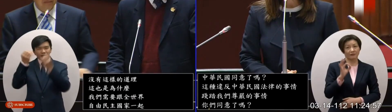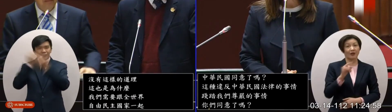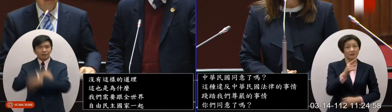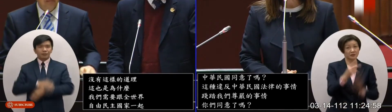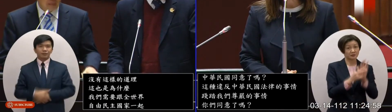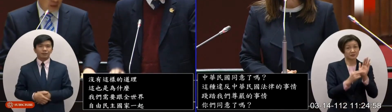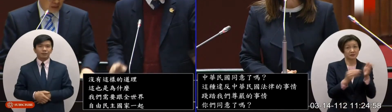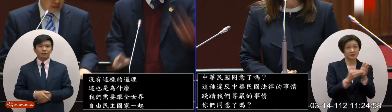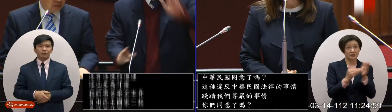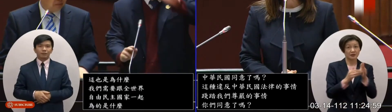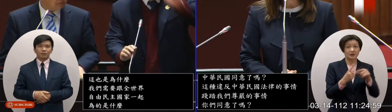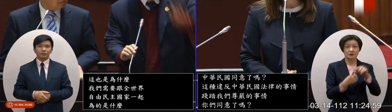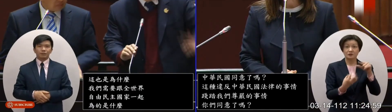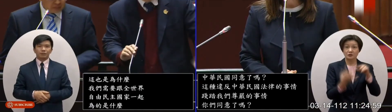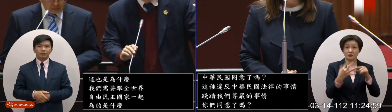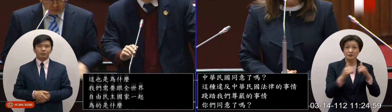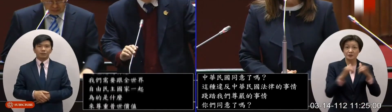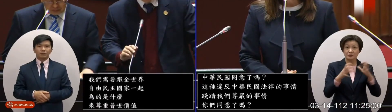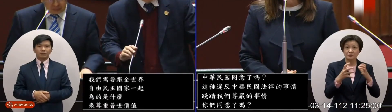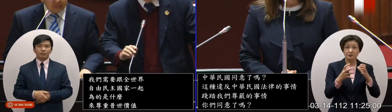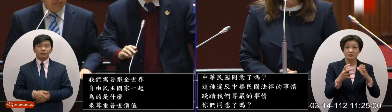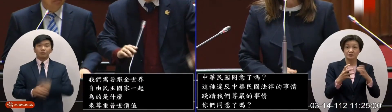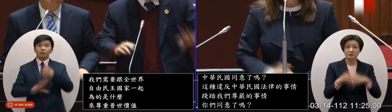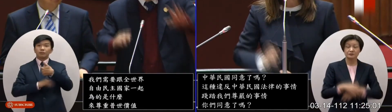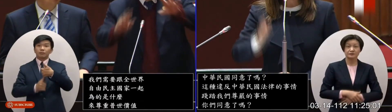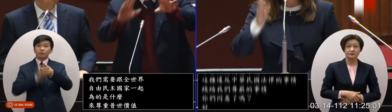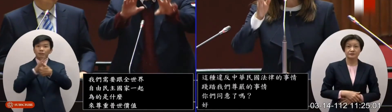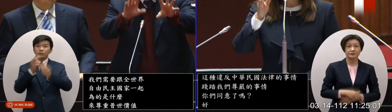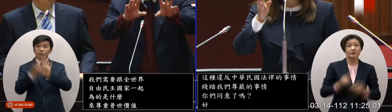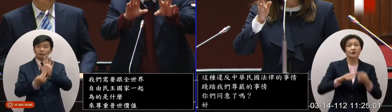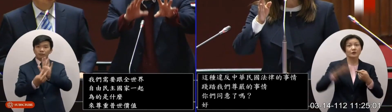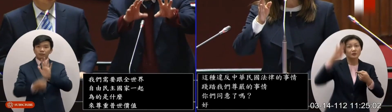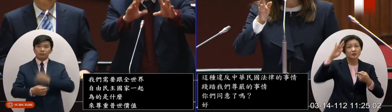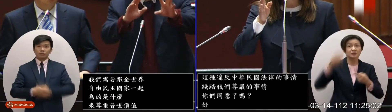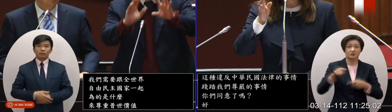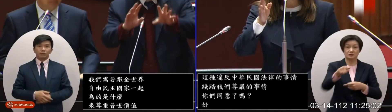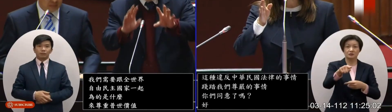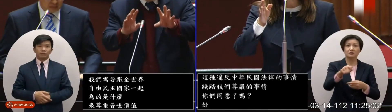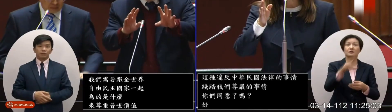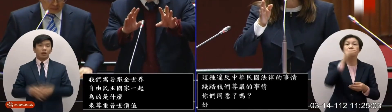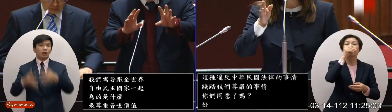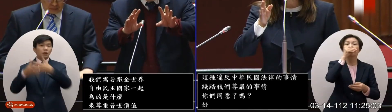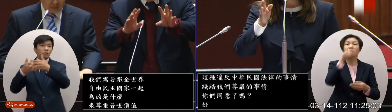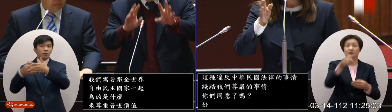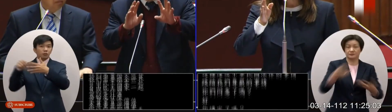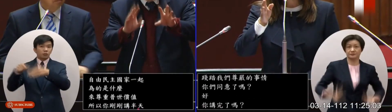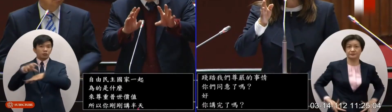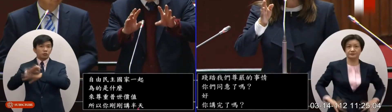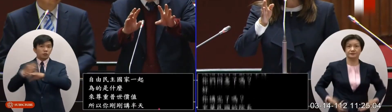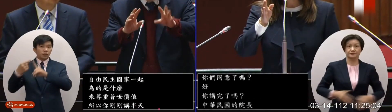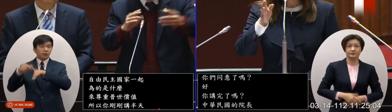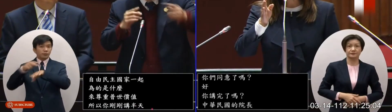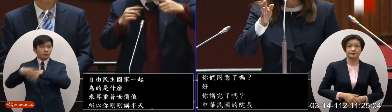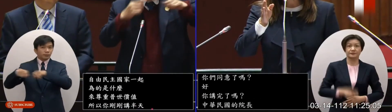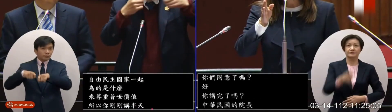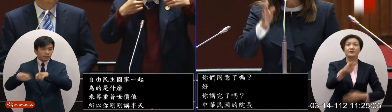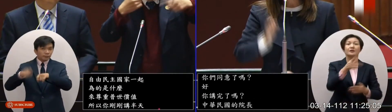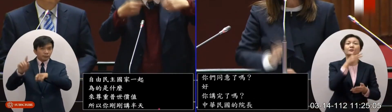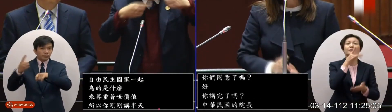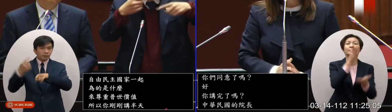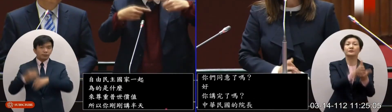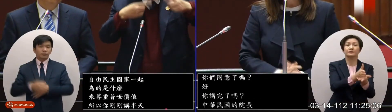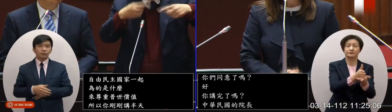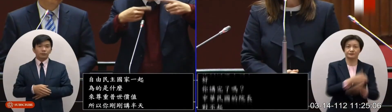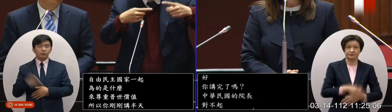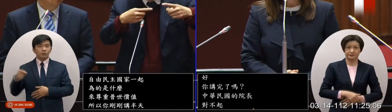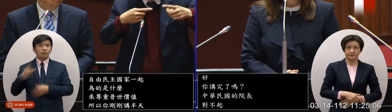完了吗？中华民国的 讲话。我跟委员报告补充一下哈。 没有你讲话的份。 美国的这个协忍计划哈，协忍计划事实上是